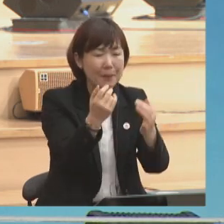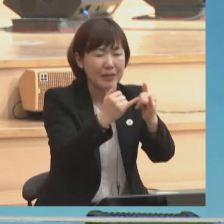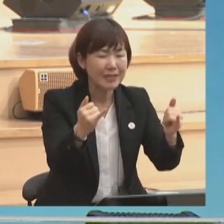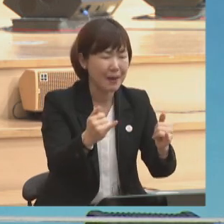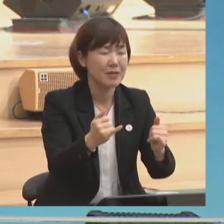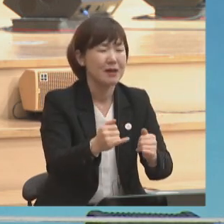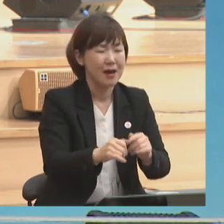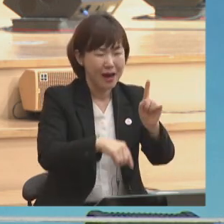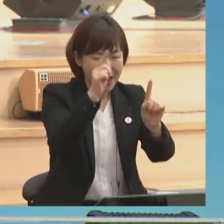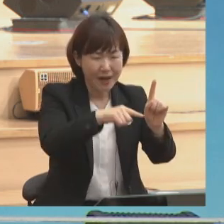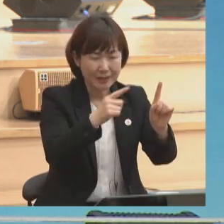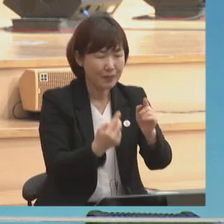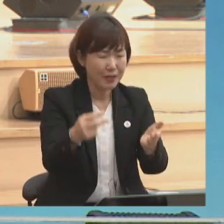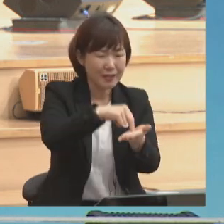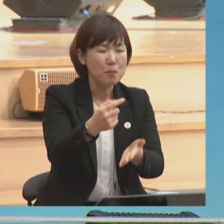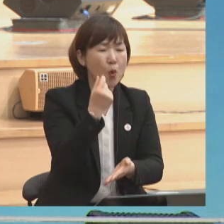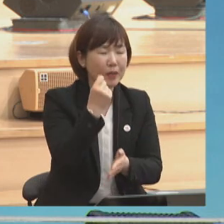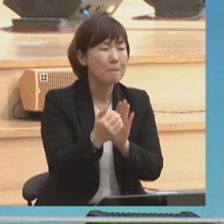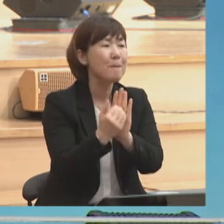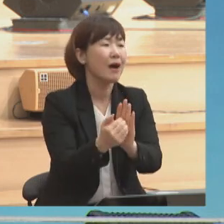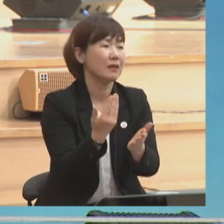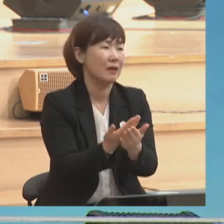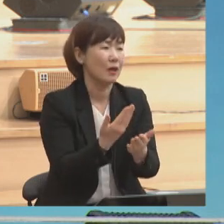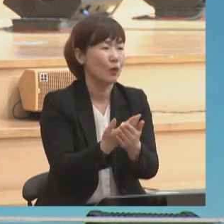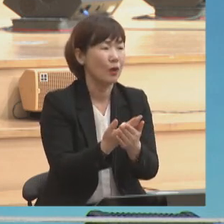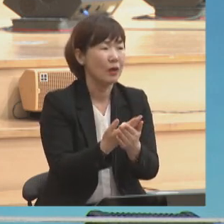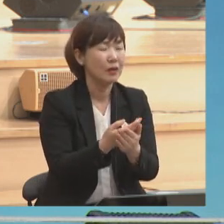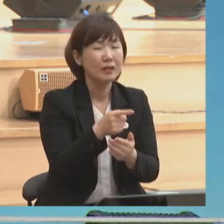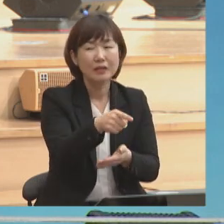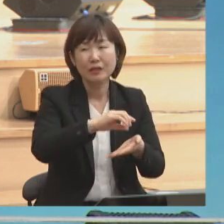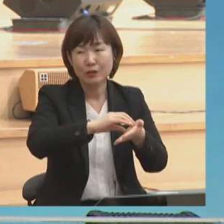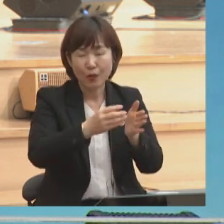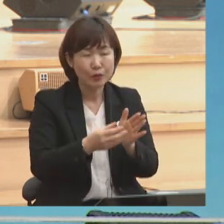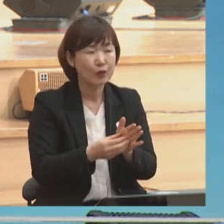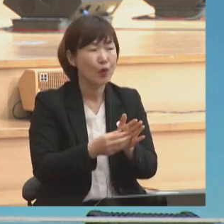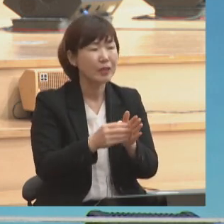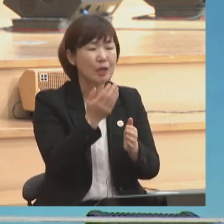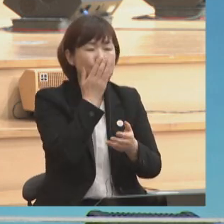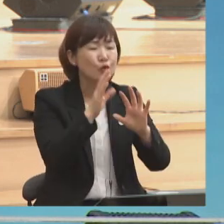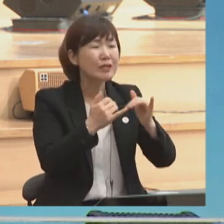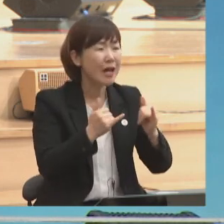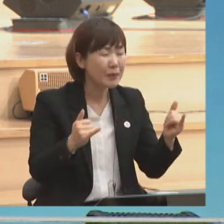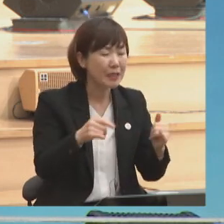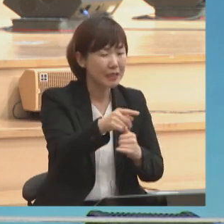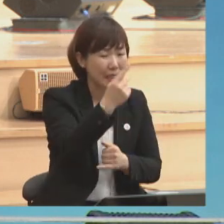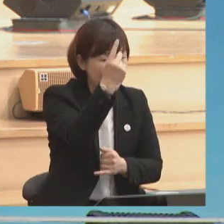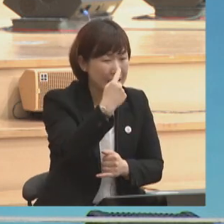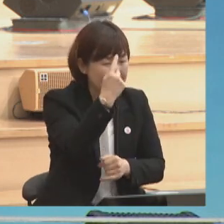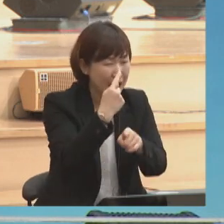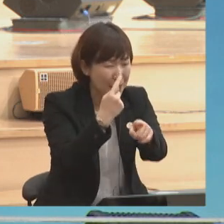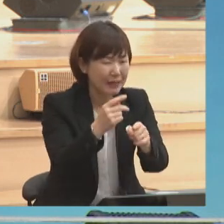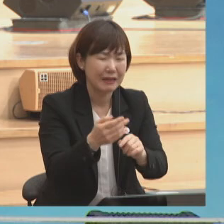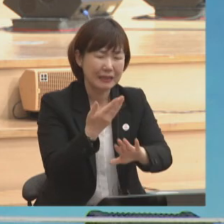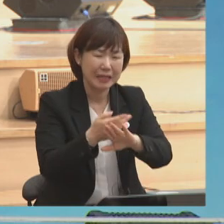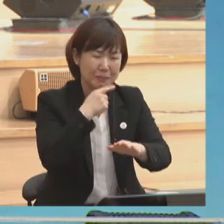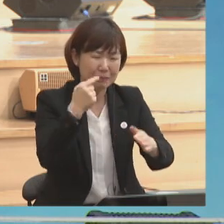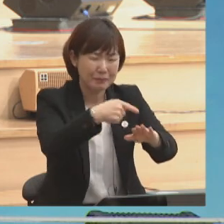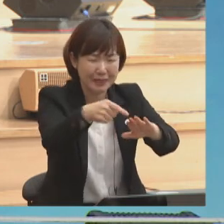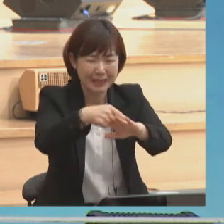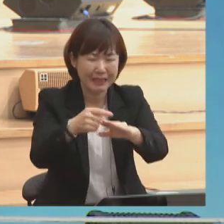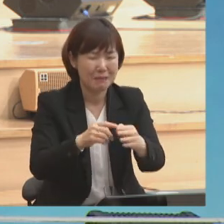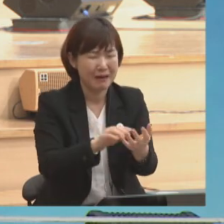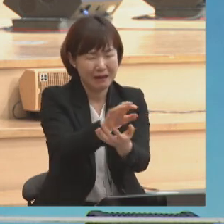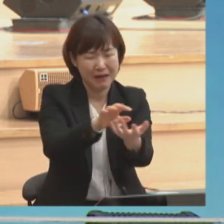하나도 일어나지 못하게 하여 주시옵소서. 이만큼 유대인들은 이 사마리아, 그러니까 이제 튀기가 생긴 거죠. 혼혈족이 생긴